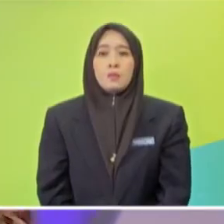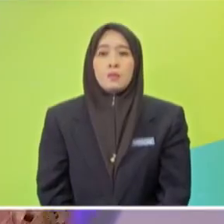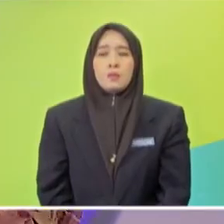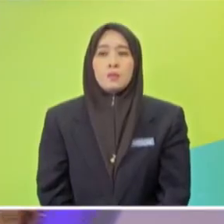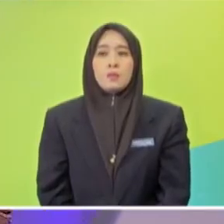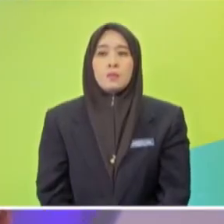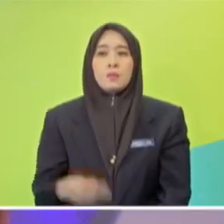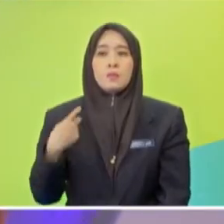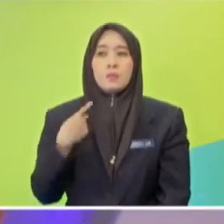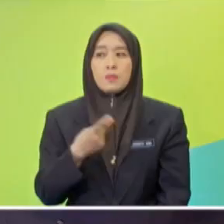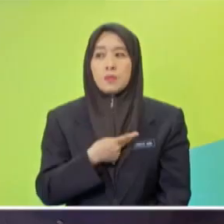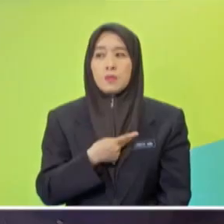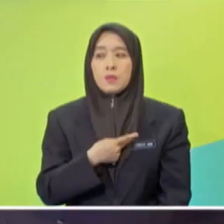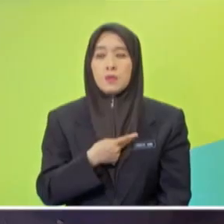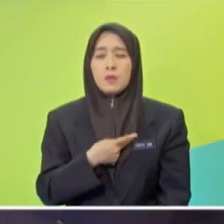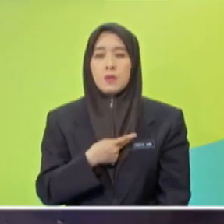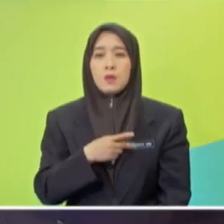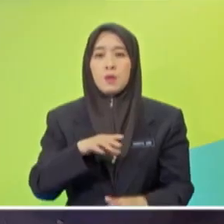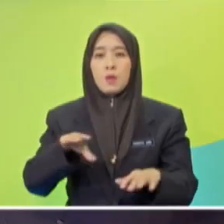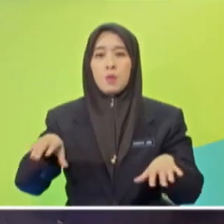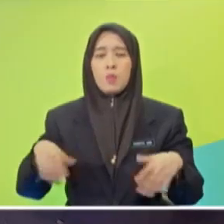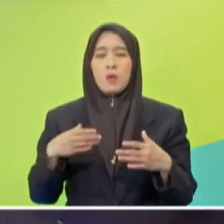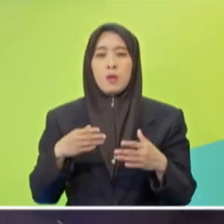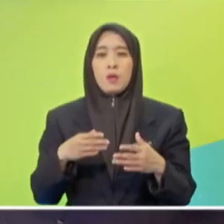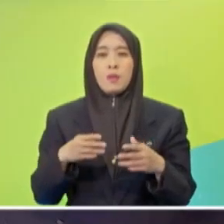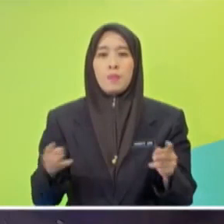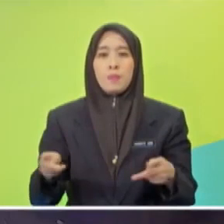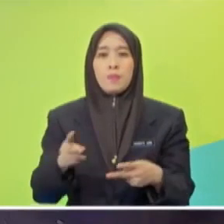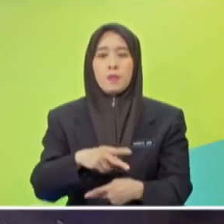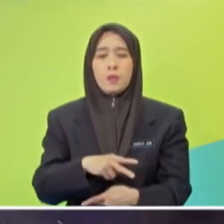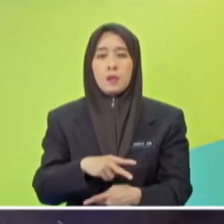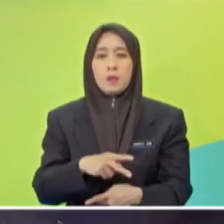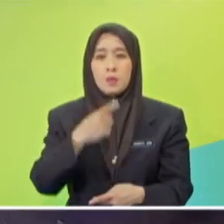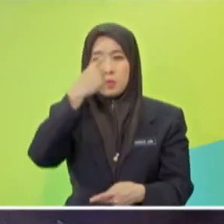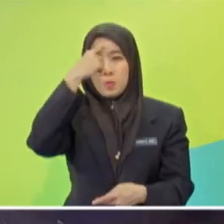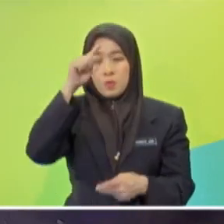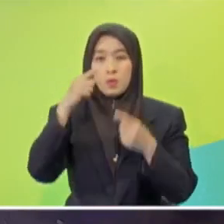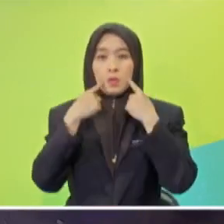Tengah ini peta nih ah bola tengah untuk dapatkan jawaban oke